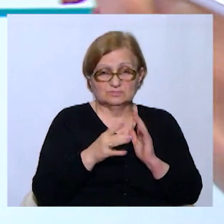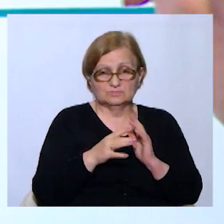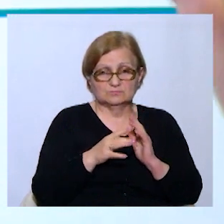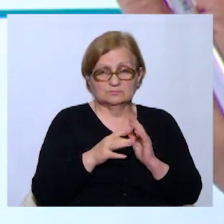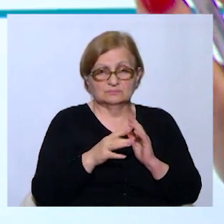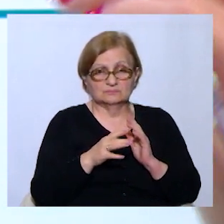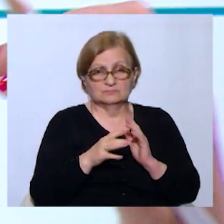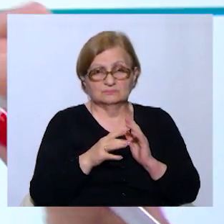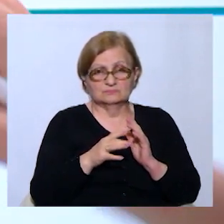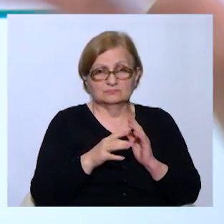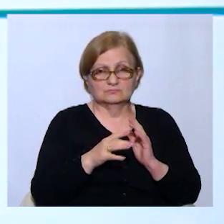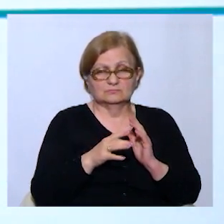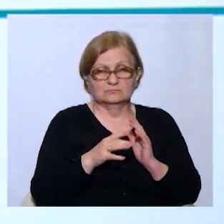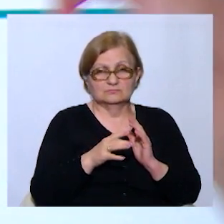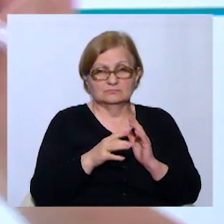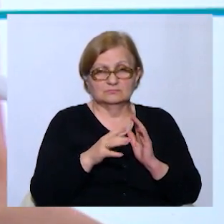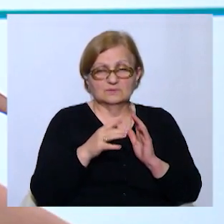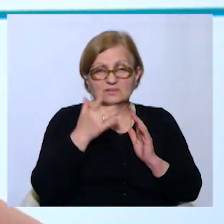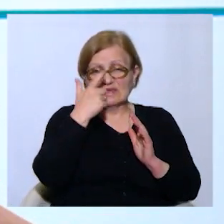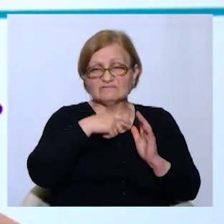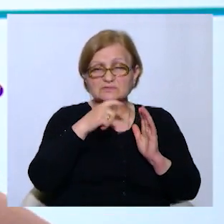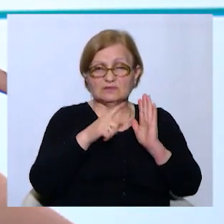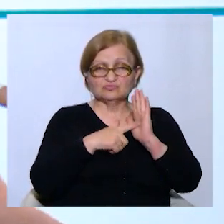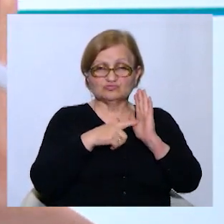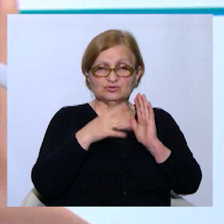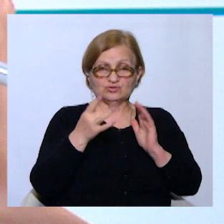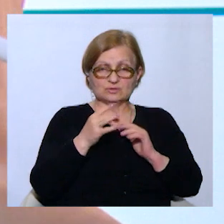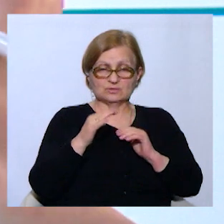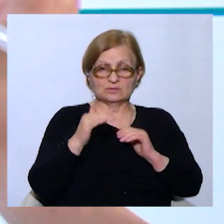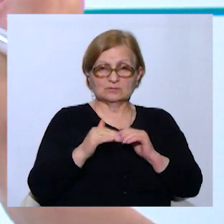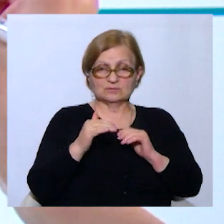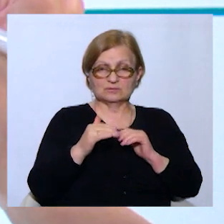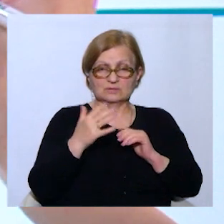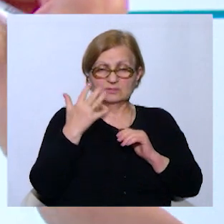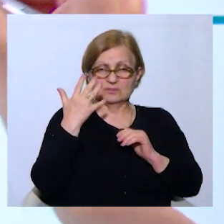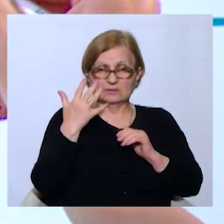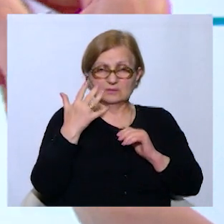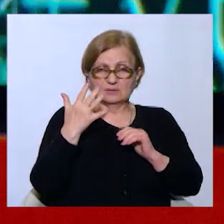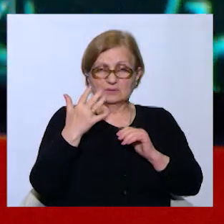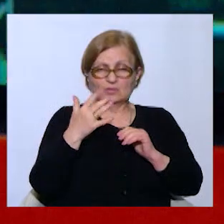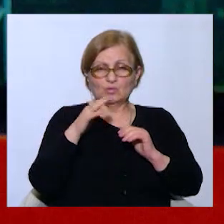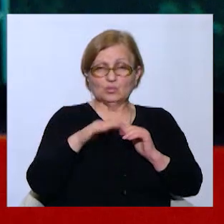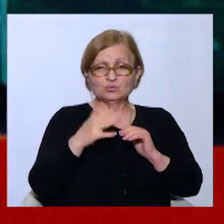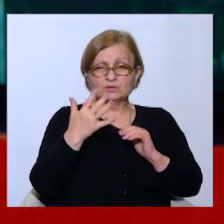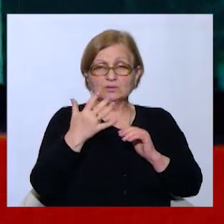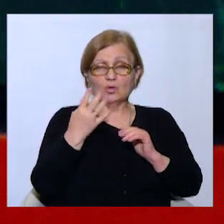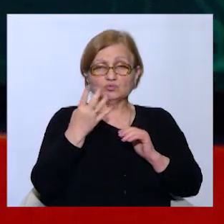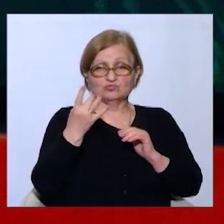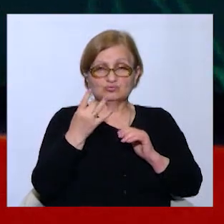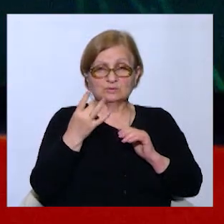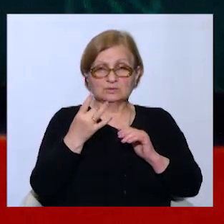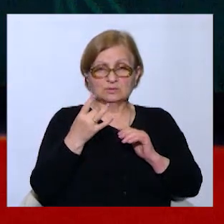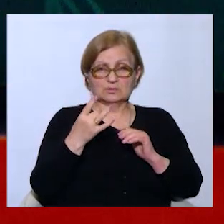5 გავამრავლო 5 თავისთავზე 7-ჯერ, ქვემოთ 5 მნიშვნელში 5 4-ჯერ. ჩვენ შეგვიძლია